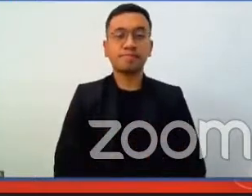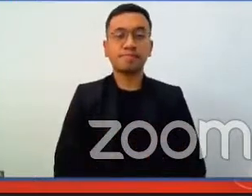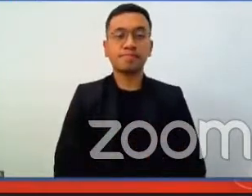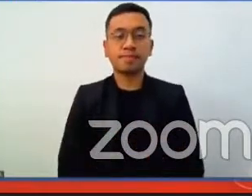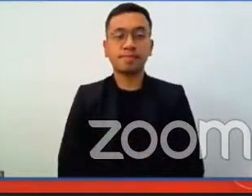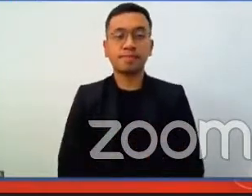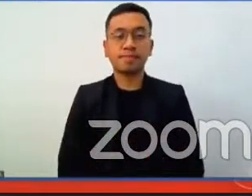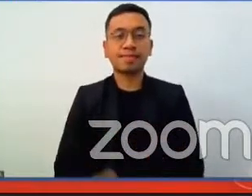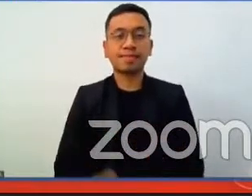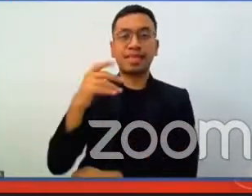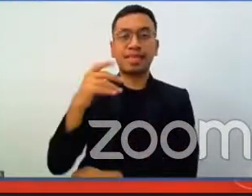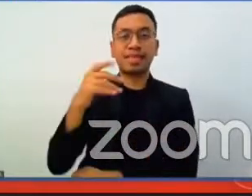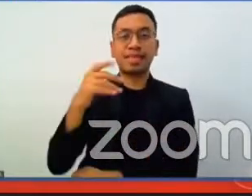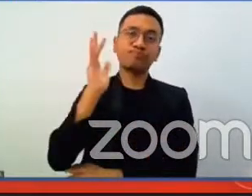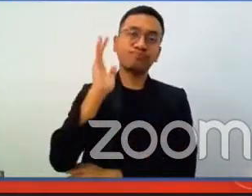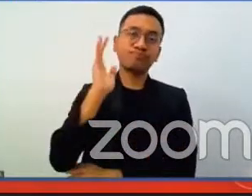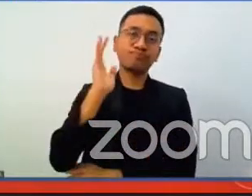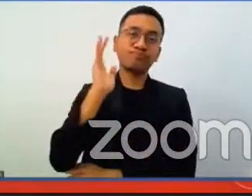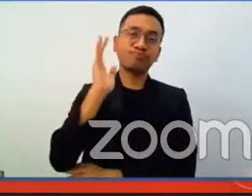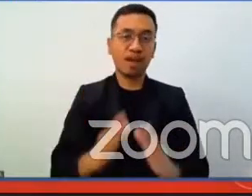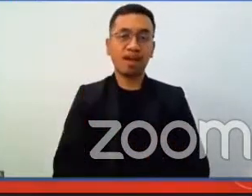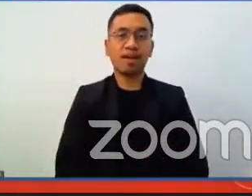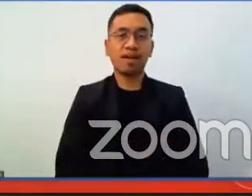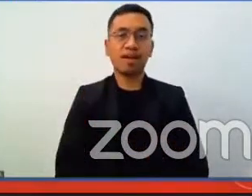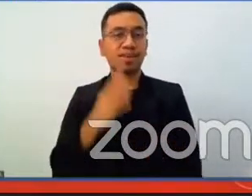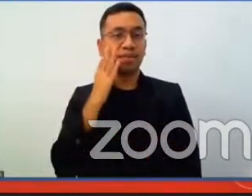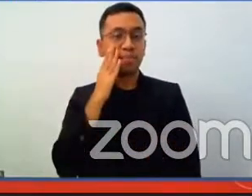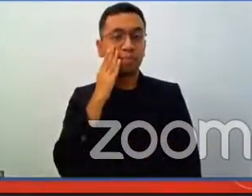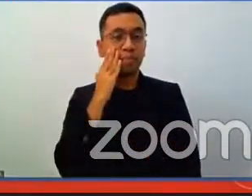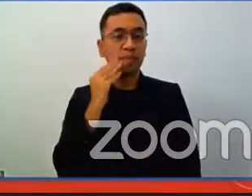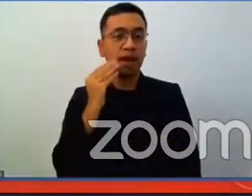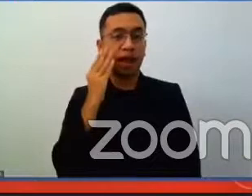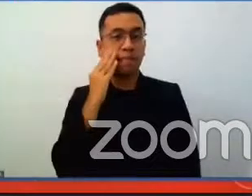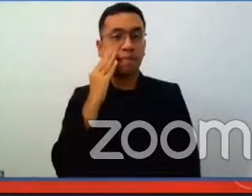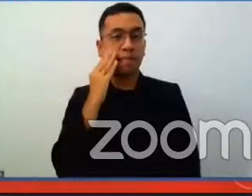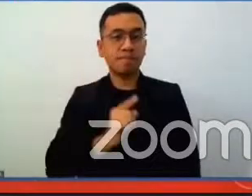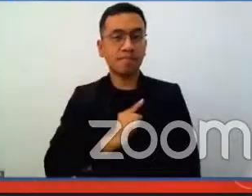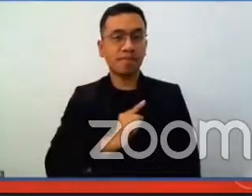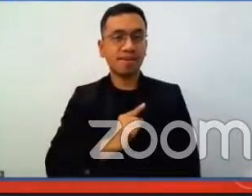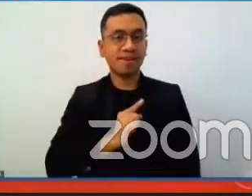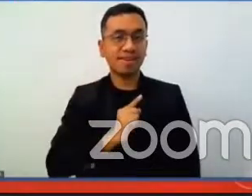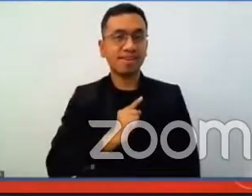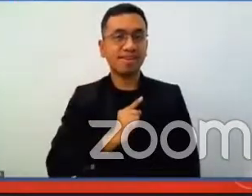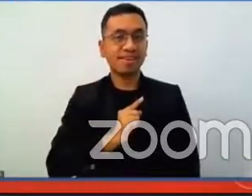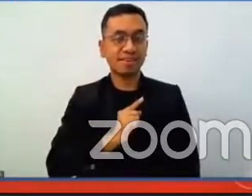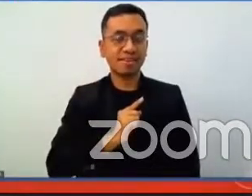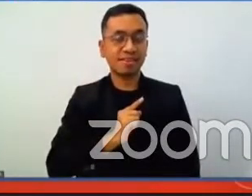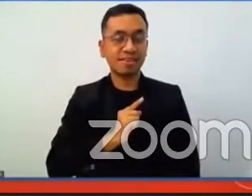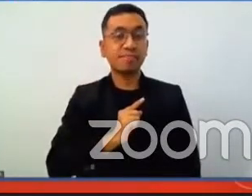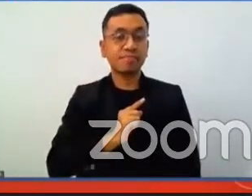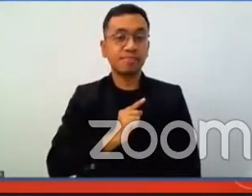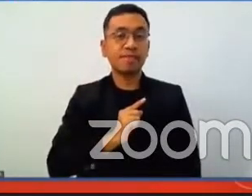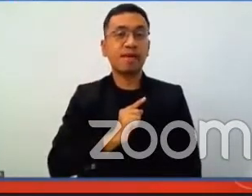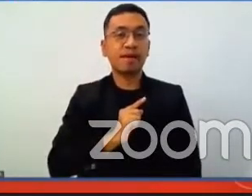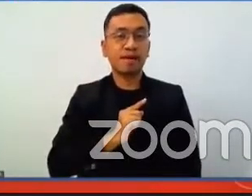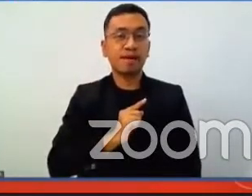tadi, dari pengalaman saya pribadi, salah satu cara yang saya lakukan itu adalah dengan